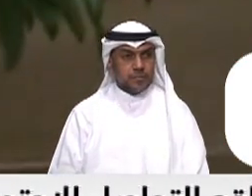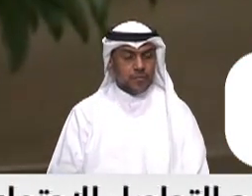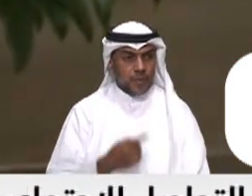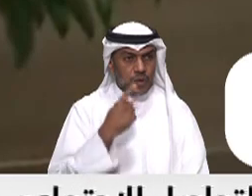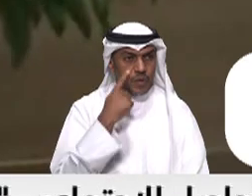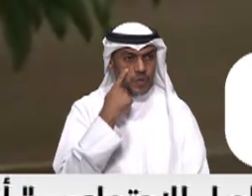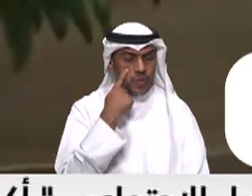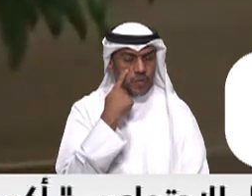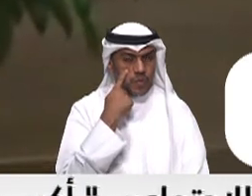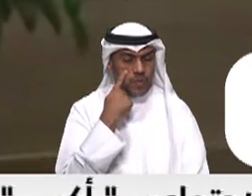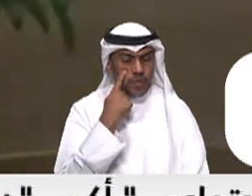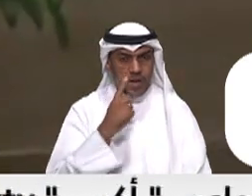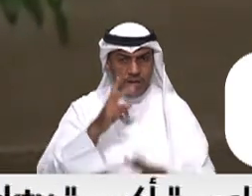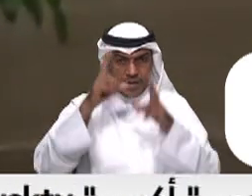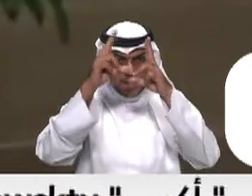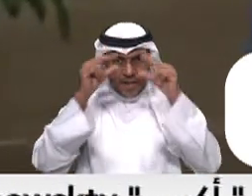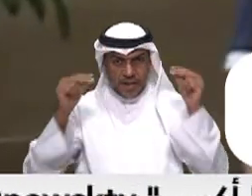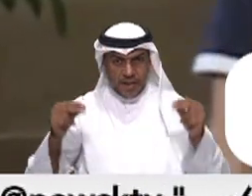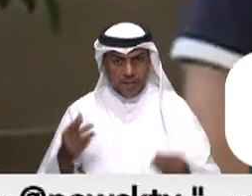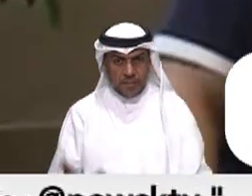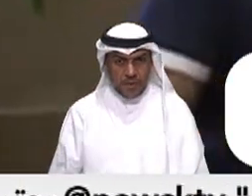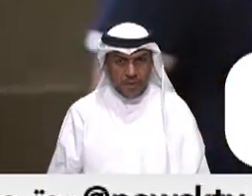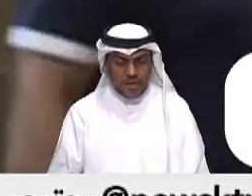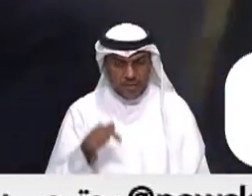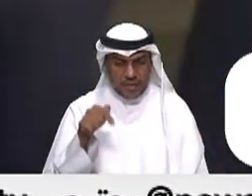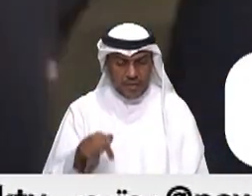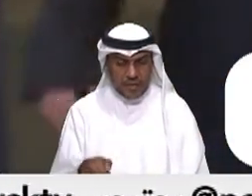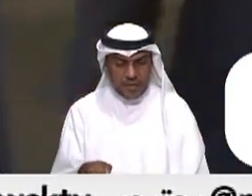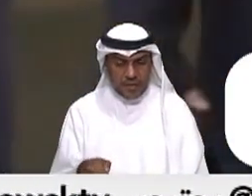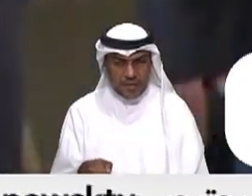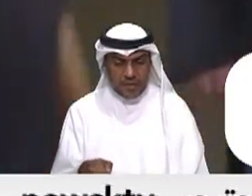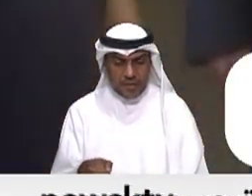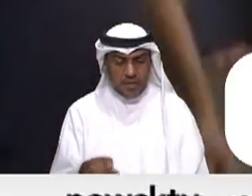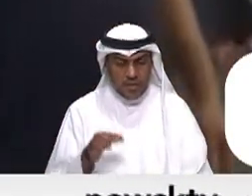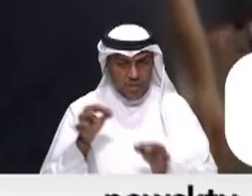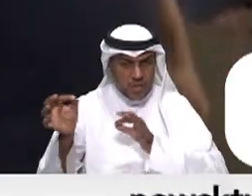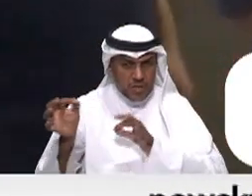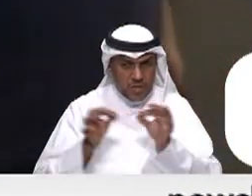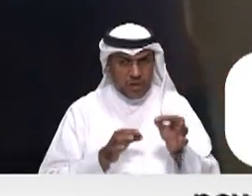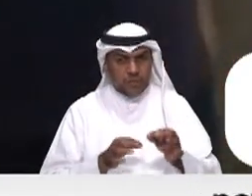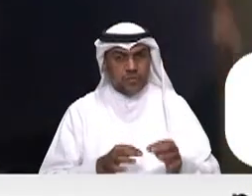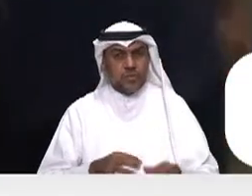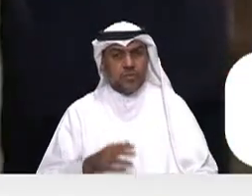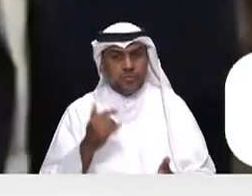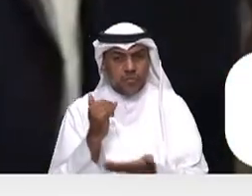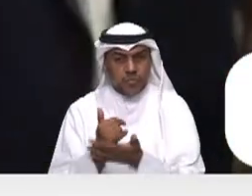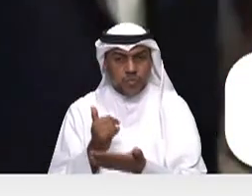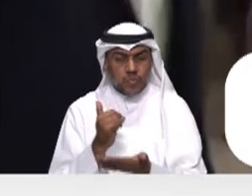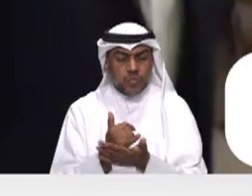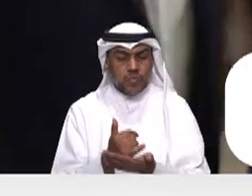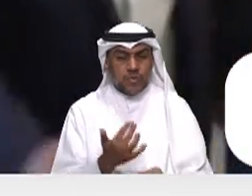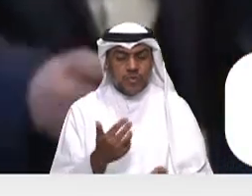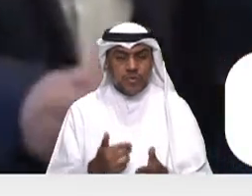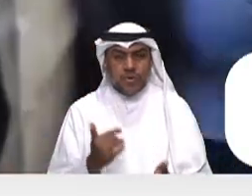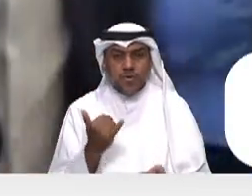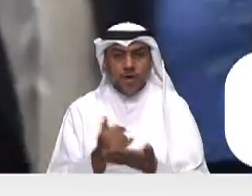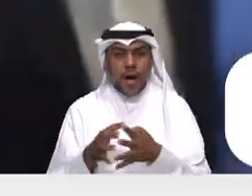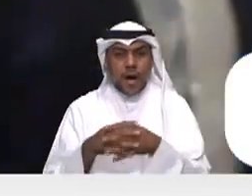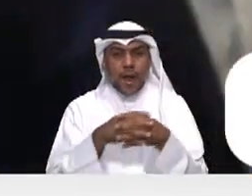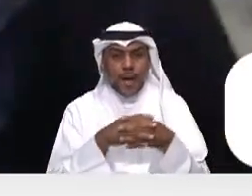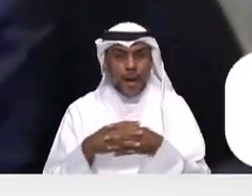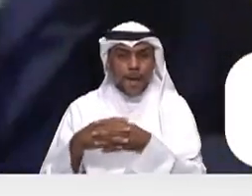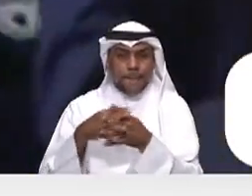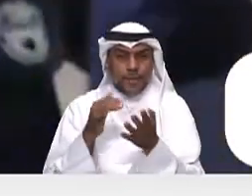يشهد لبنان في بداية هذا الأسبوع حركة دبلوماسية نشطة تمثلت بوصول الموفد الأمريكي